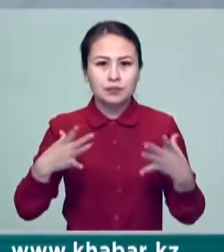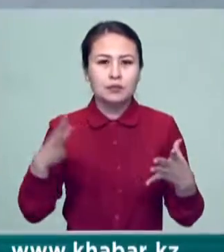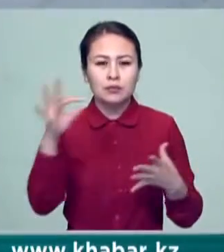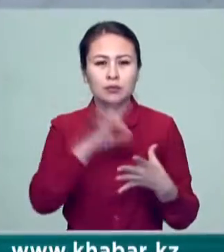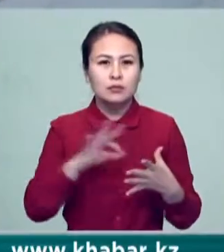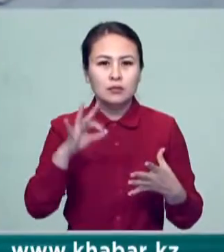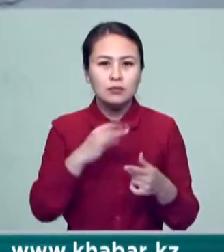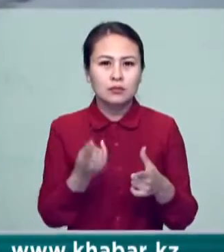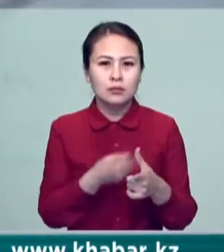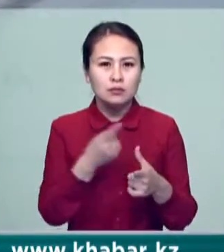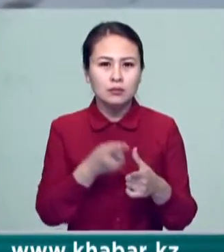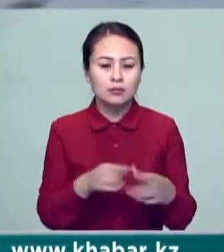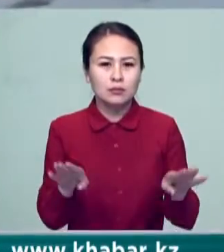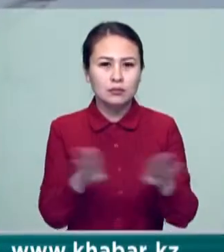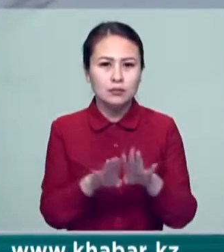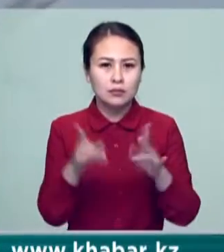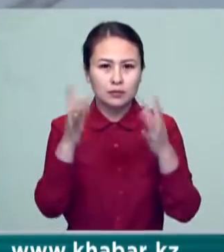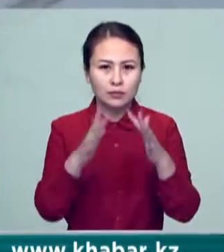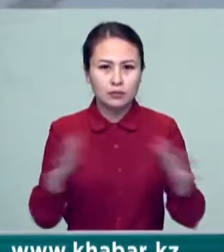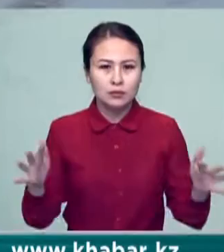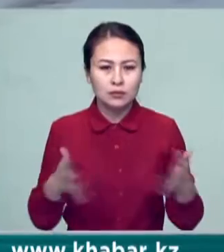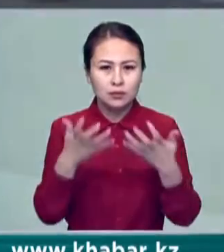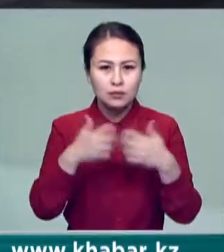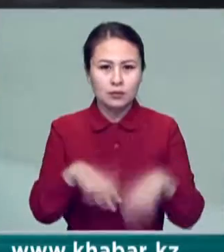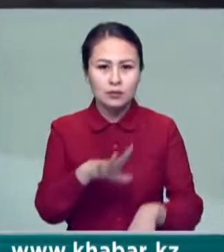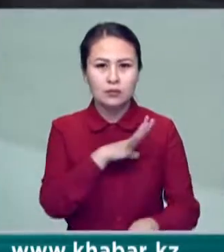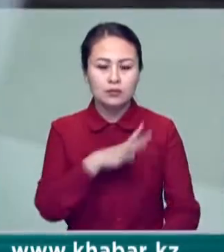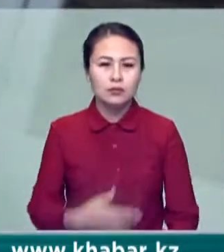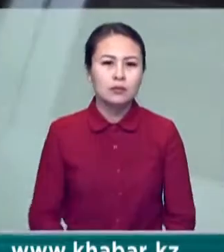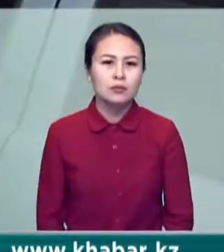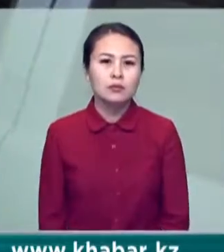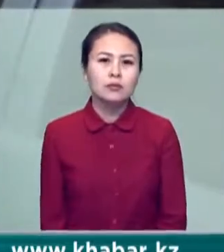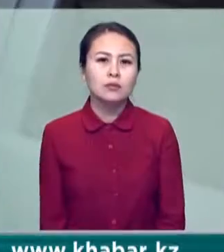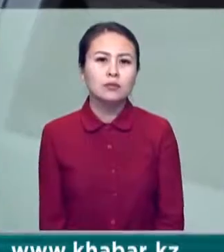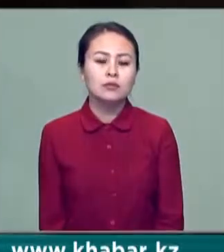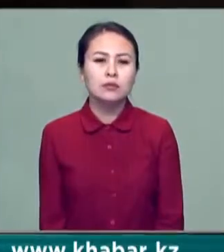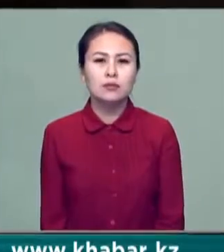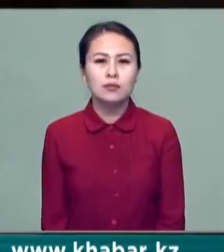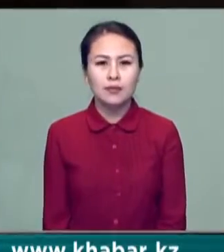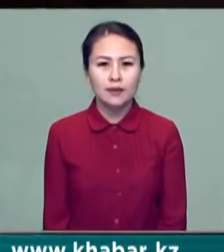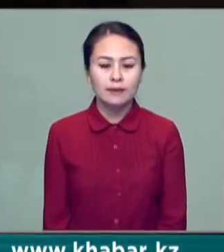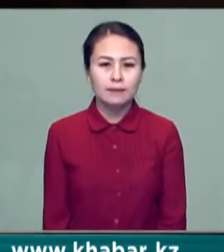Ал мерекелік шаралар үшін белгілі бір шырша мөлшері қарастырылған.